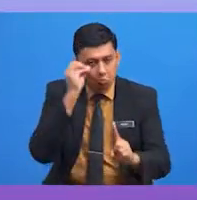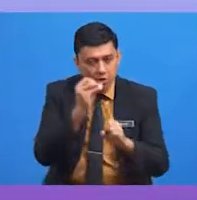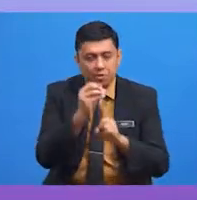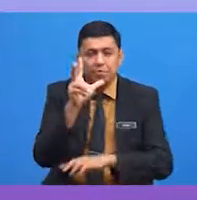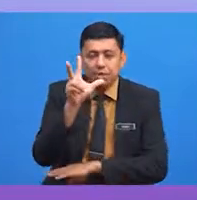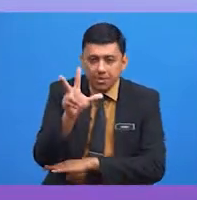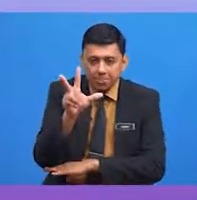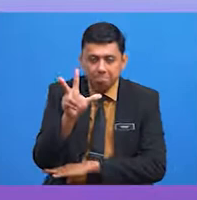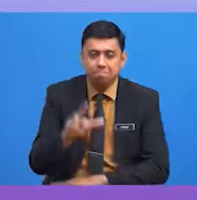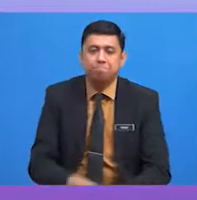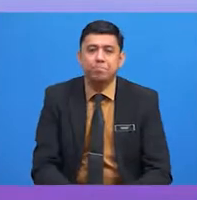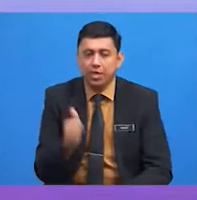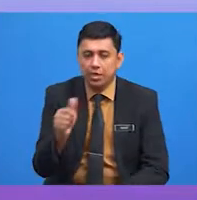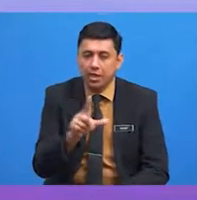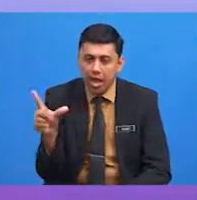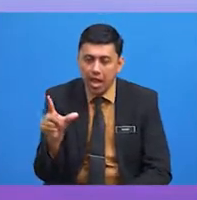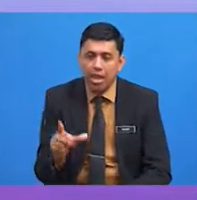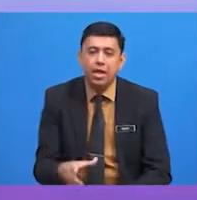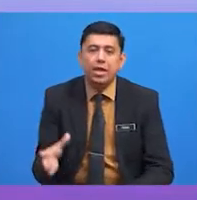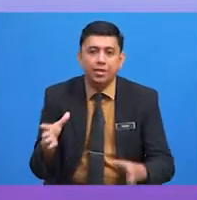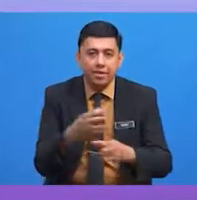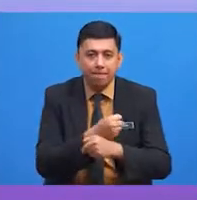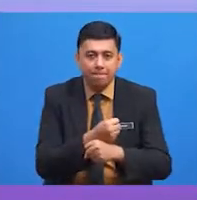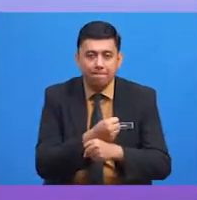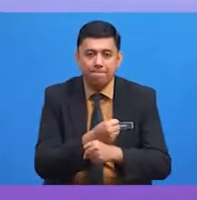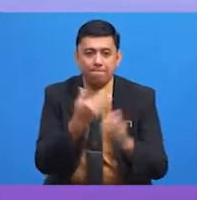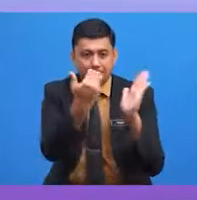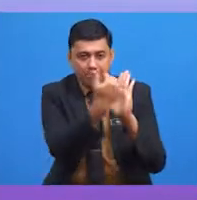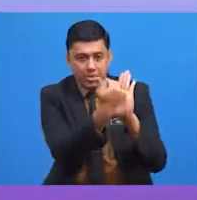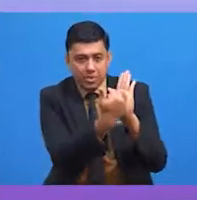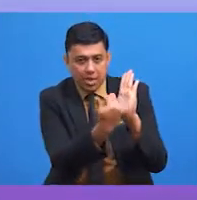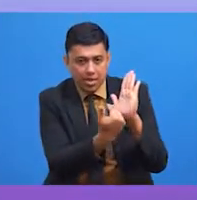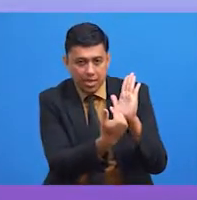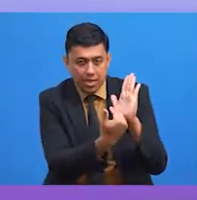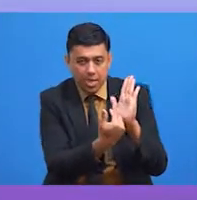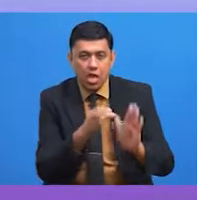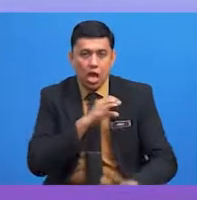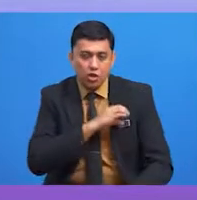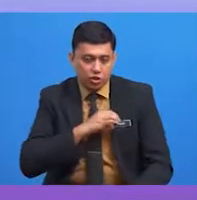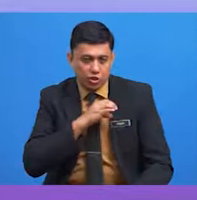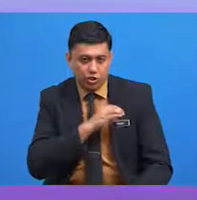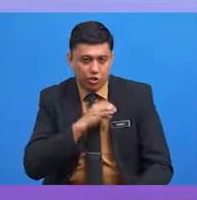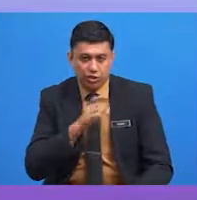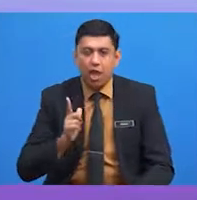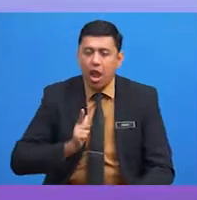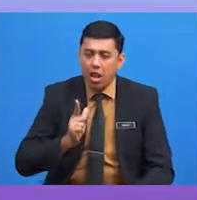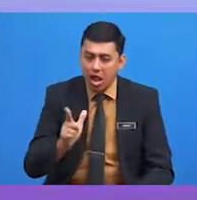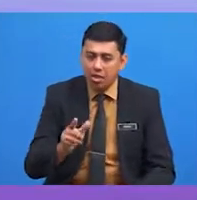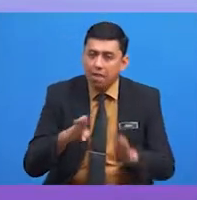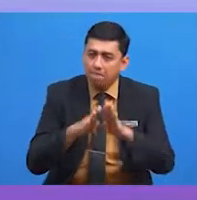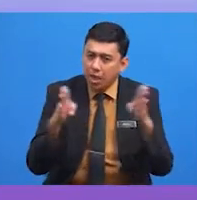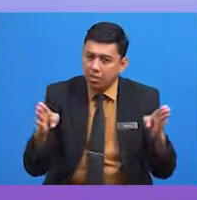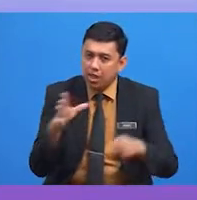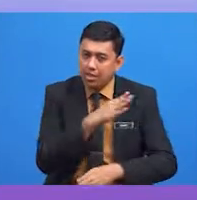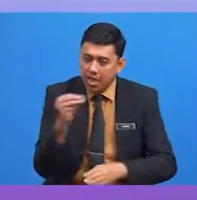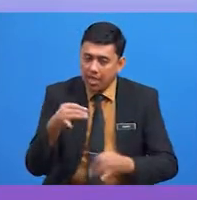ketiga ialah pelajar dapat menyenaraikan ciri-ciri laras bahasa